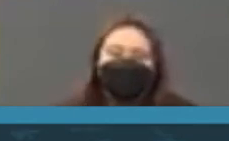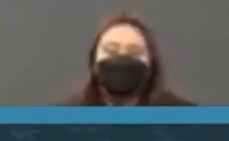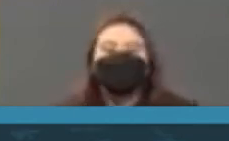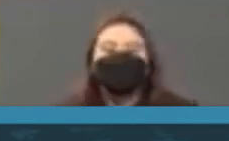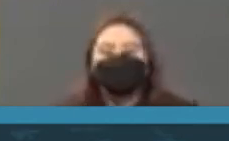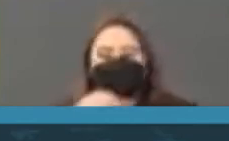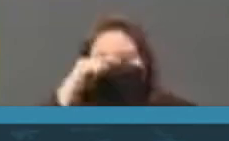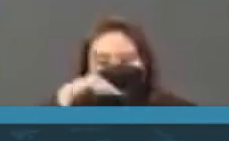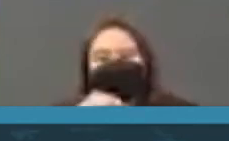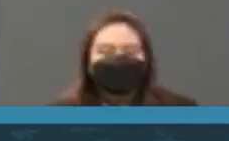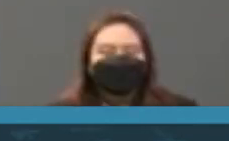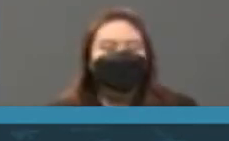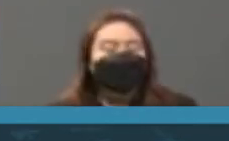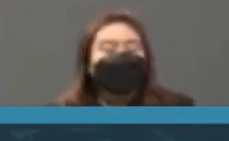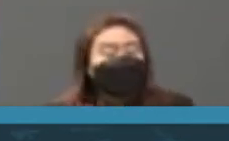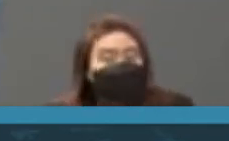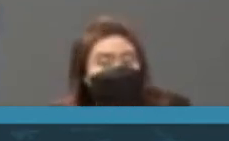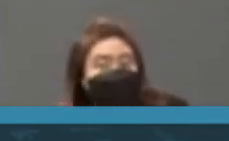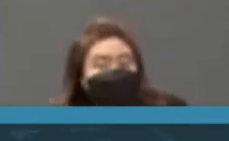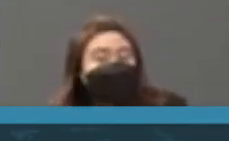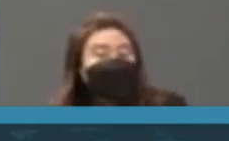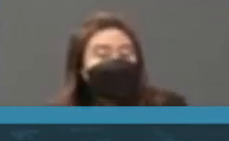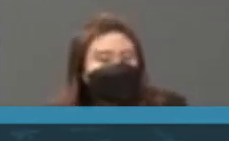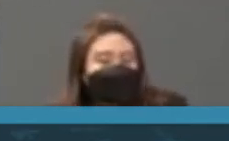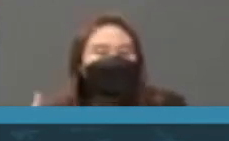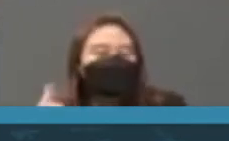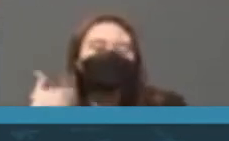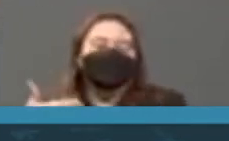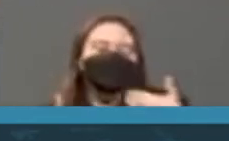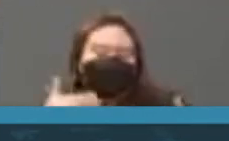นี้ได้จนถึงวันที่15สิงหาคมตั้ง